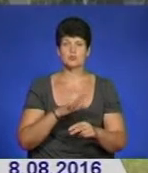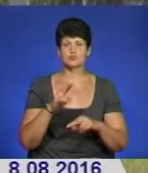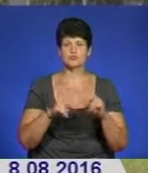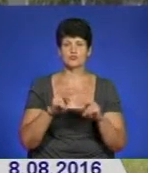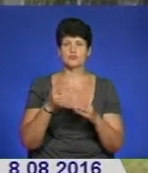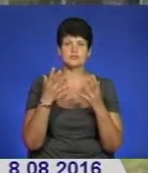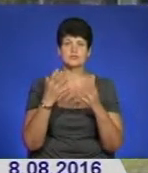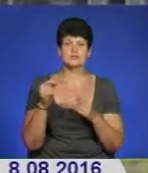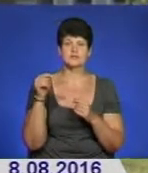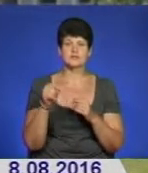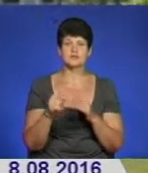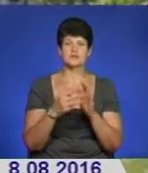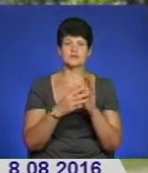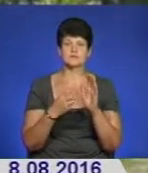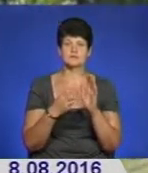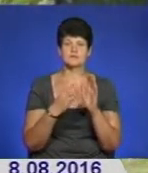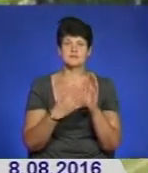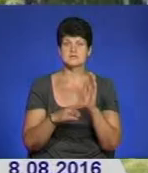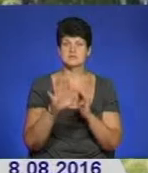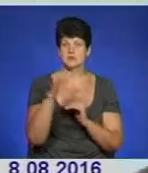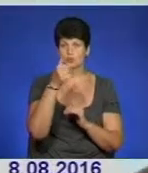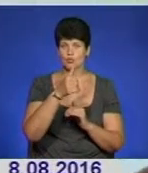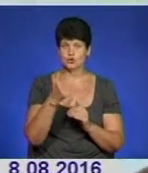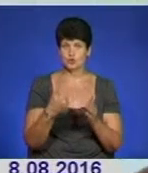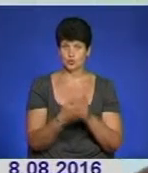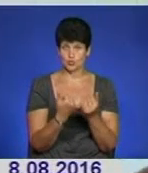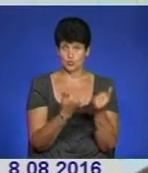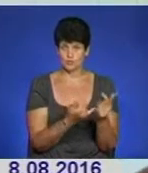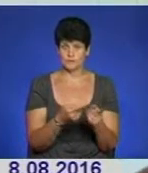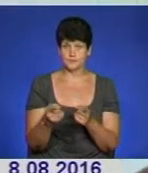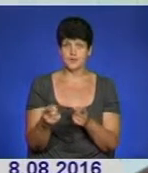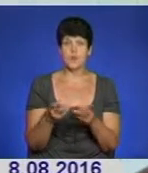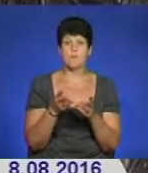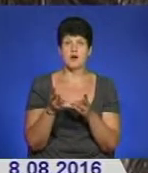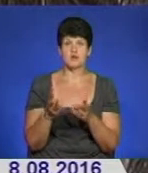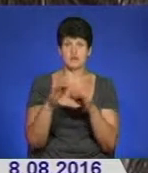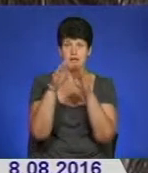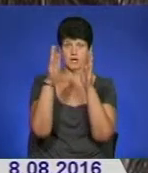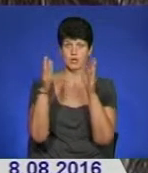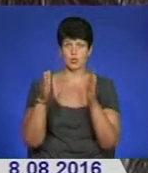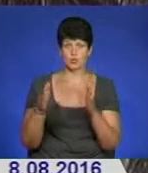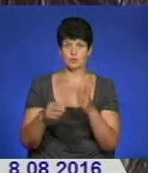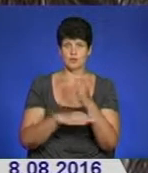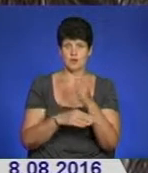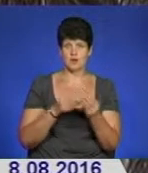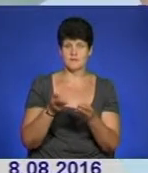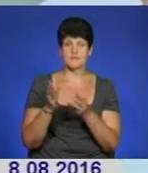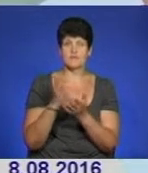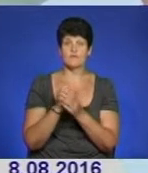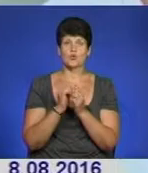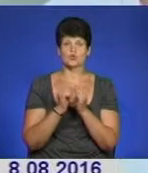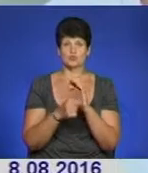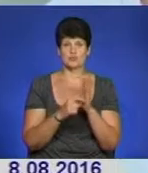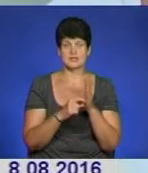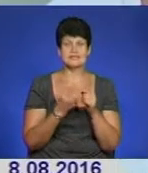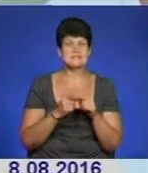у 1875 році. І до цієї пори тут опалювали грубками, які встановлені у кожному класі. Це